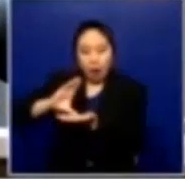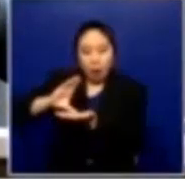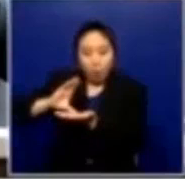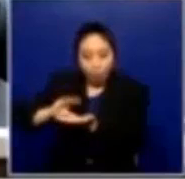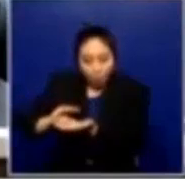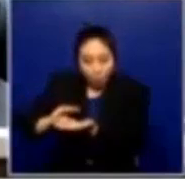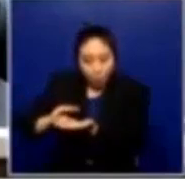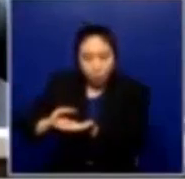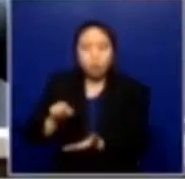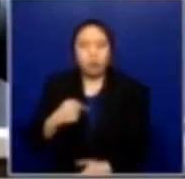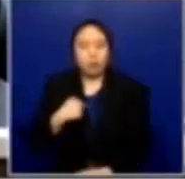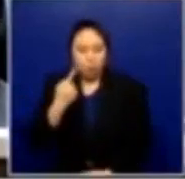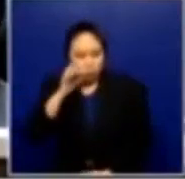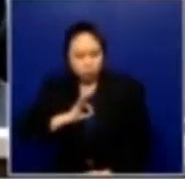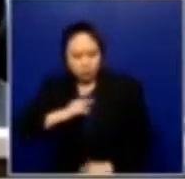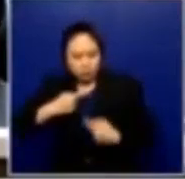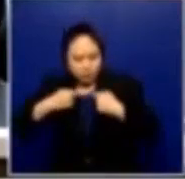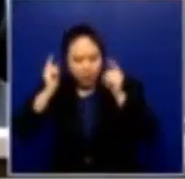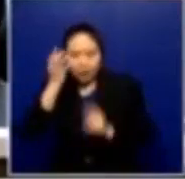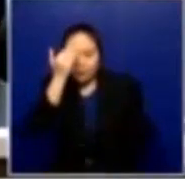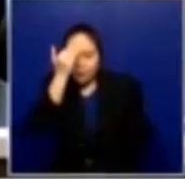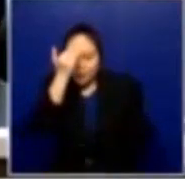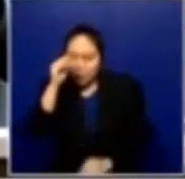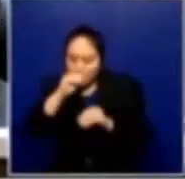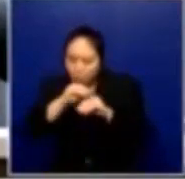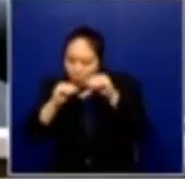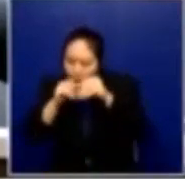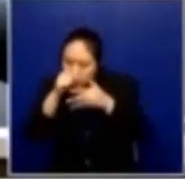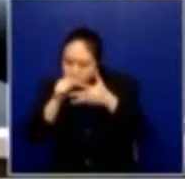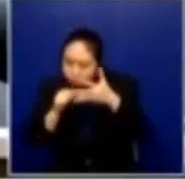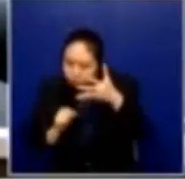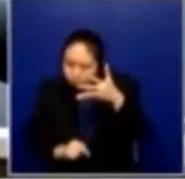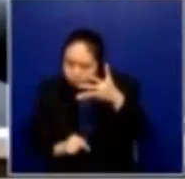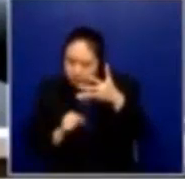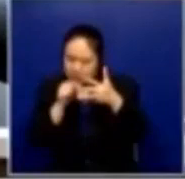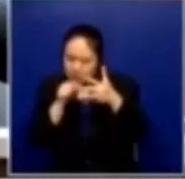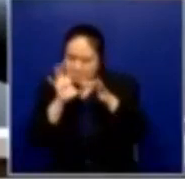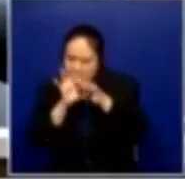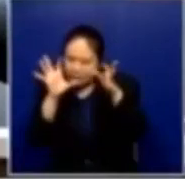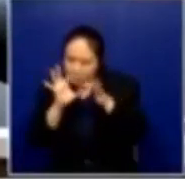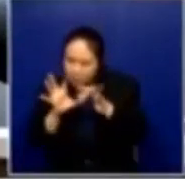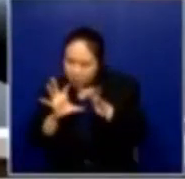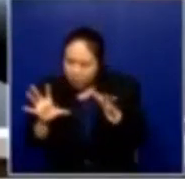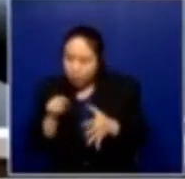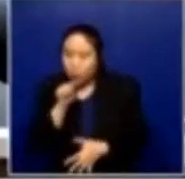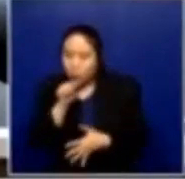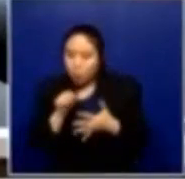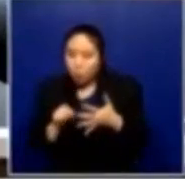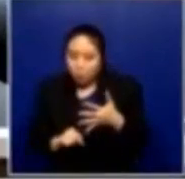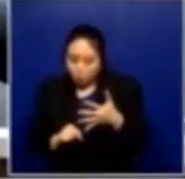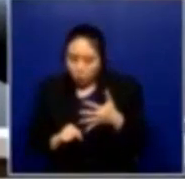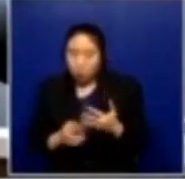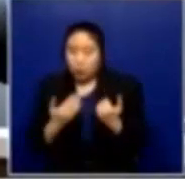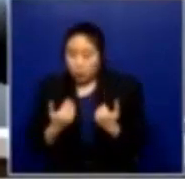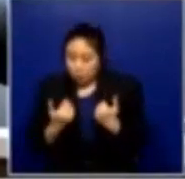จครับว่าทำไมถึงไม่ได้ปรับลดบางโครงการที่ไม่สอดคล้องกับสถานการณ์ความเป็น